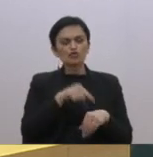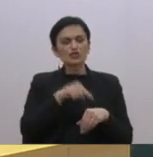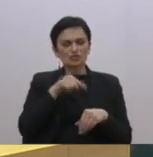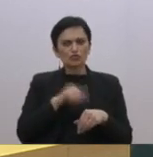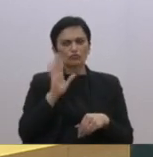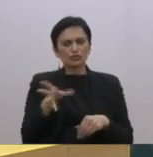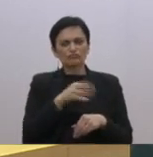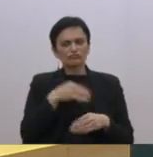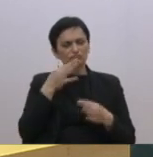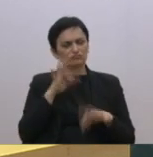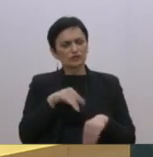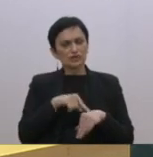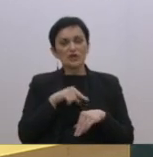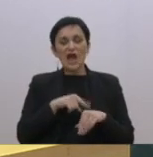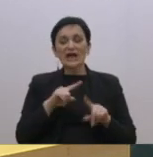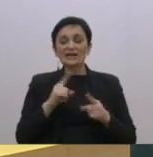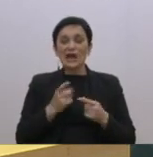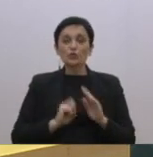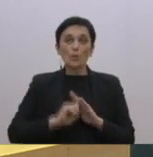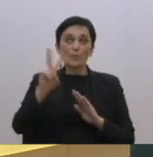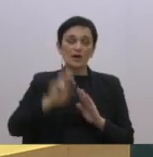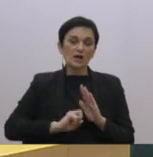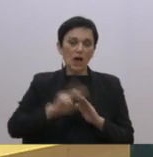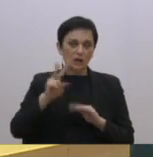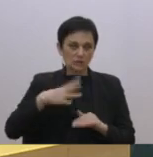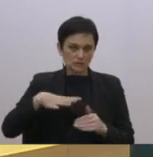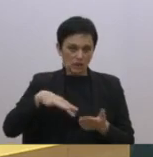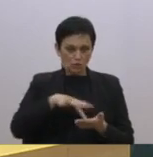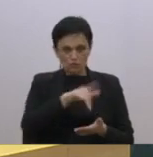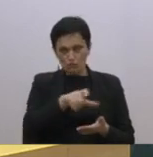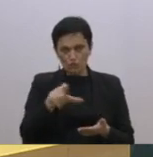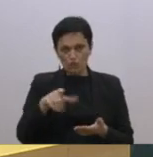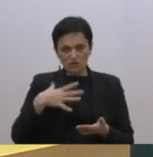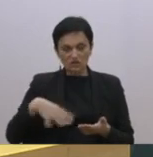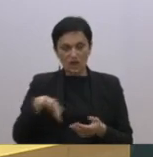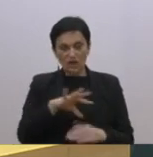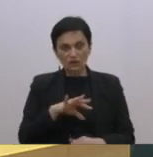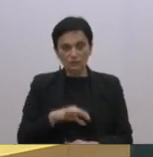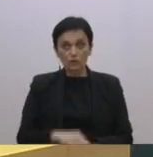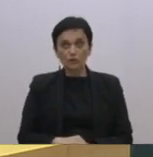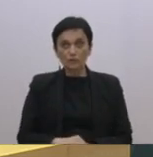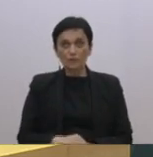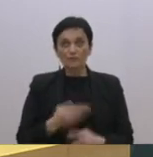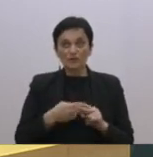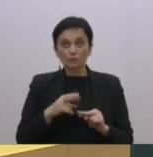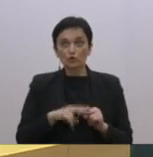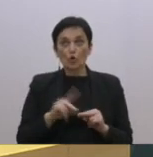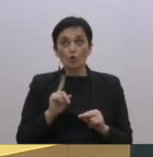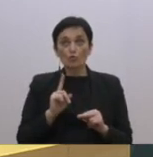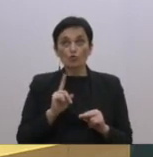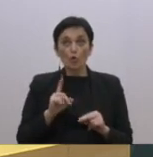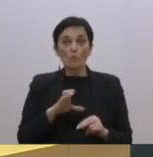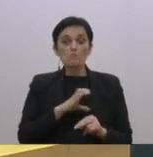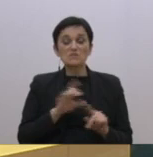ყველაფერს, რატომ გარბიან საქართველოს მოქალაქეები საქართველოდან? იმიტომ რომ